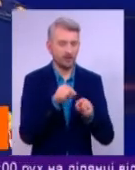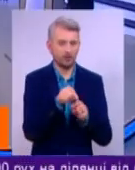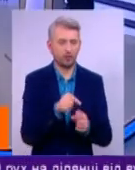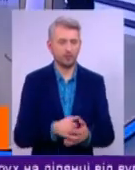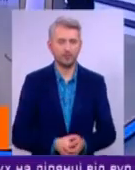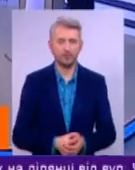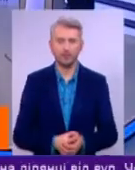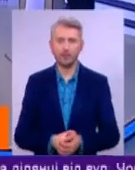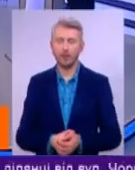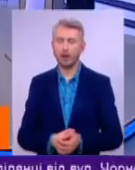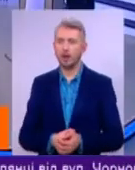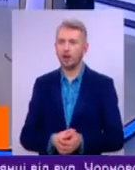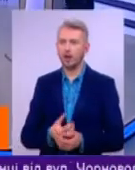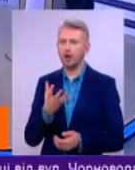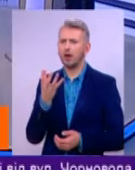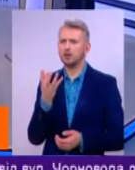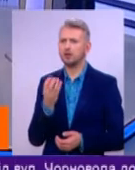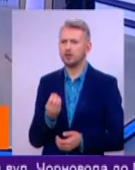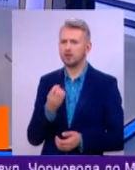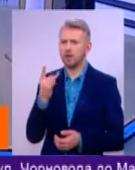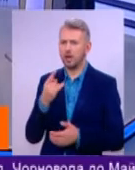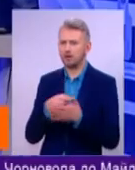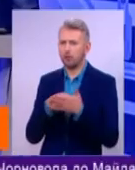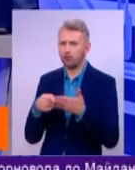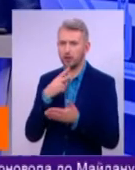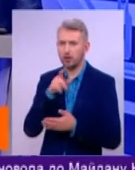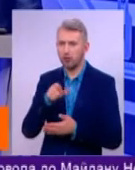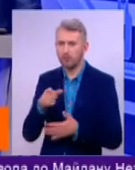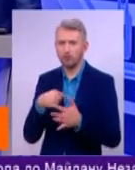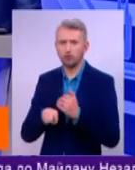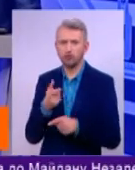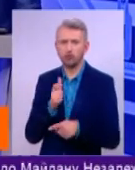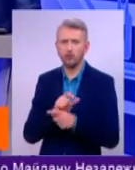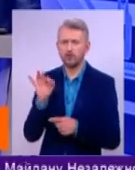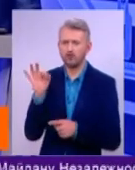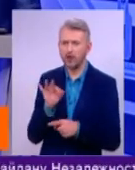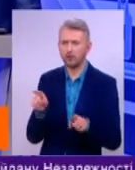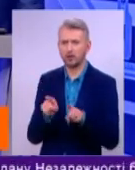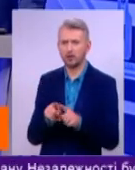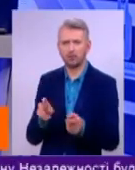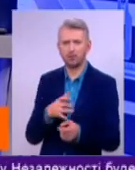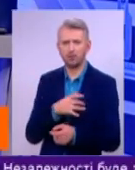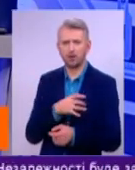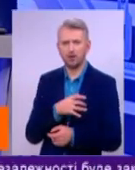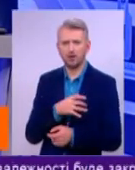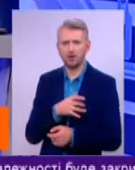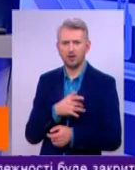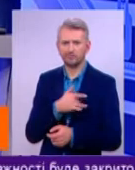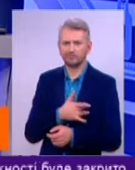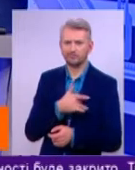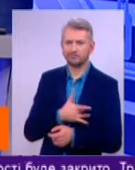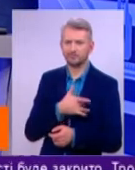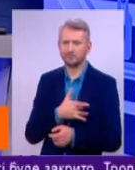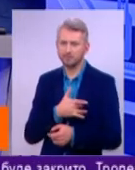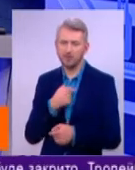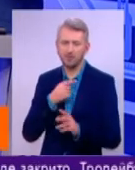підрозділу. Ну, але ну, ще раз наголосити глядачам, тому що досить часто ось такі побоювання є. Ось як ми зрозуміли з розмови,